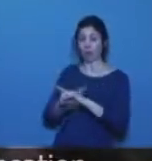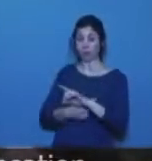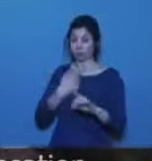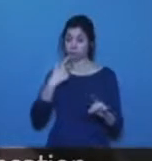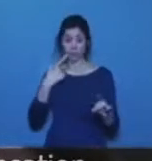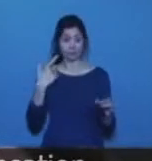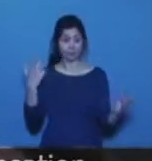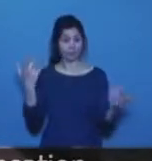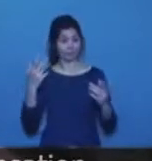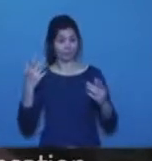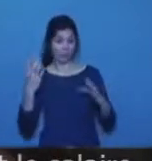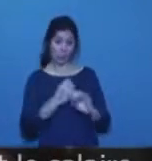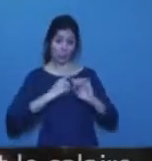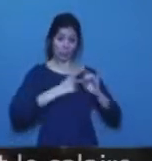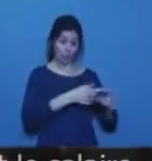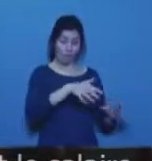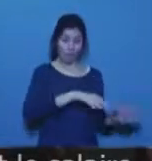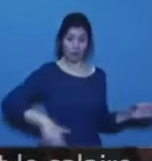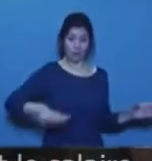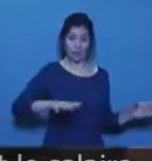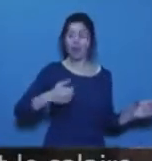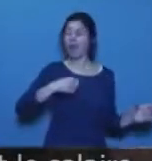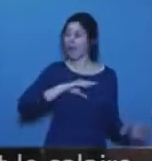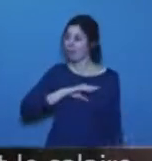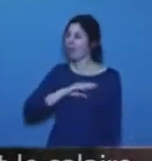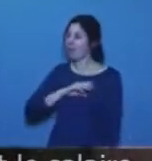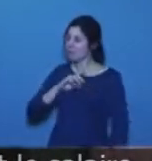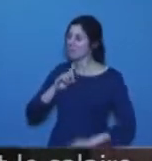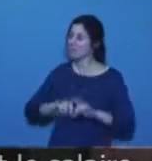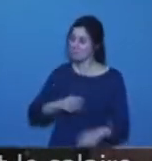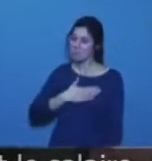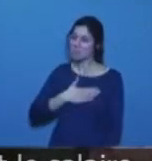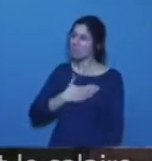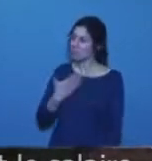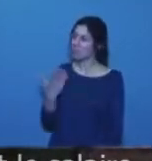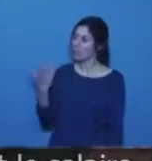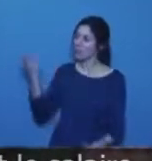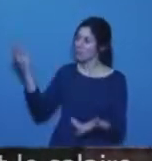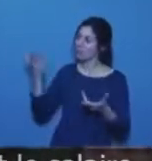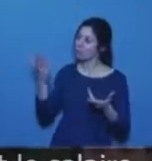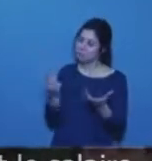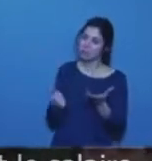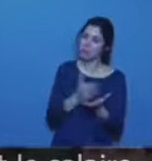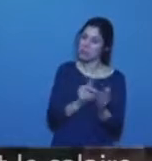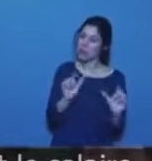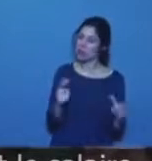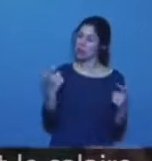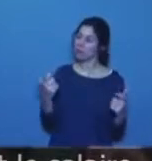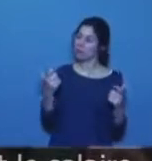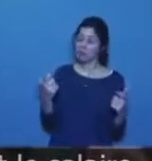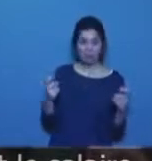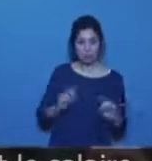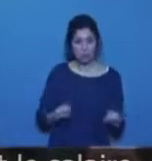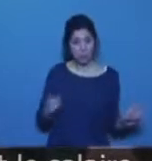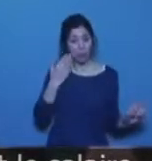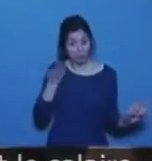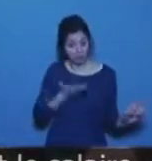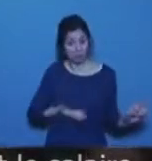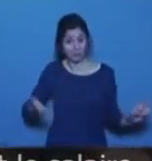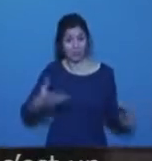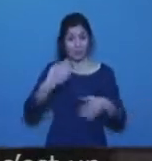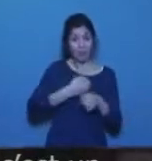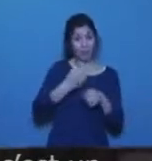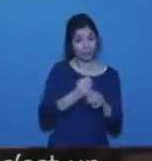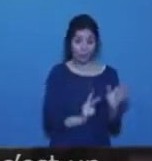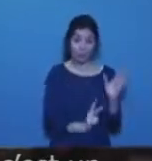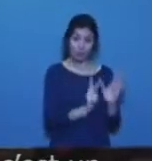autres, de croire que c'est quasiment par faveur que vous avez un salaire. Et que d'ailleurs, si vous travaillez plus sans être